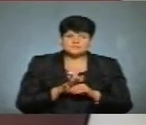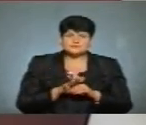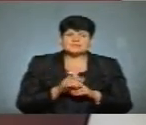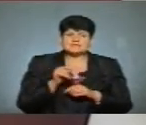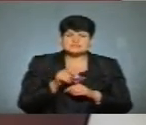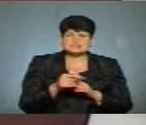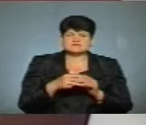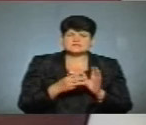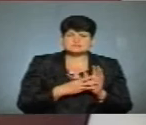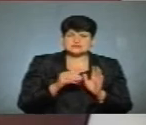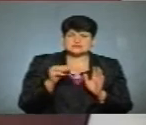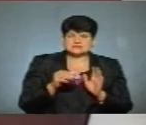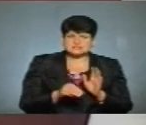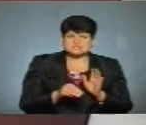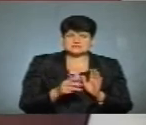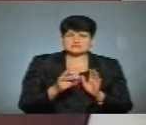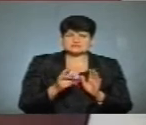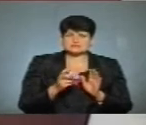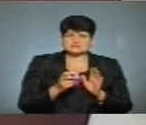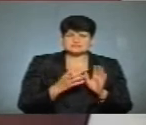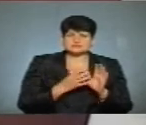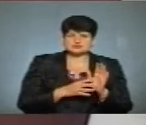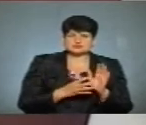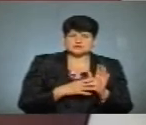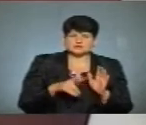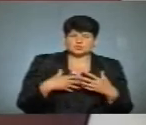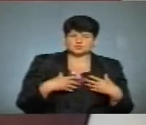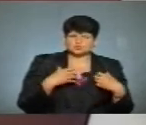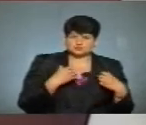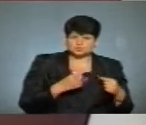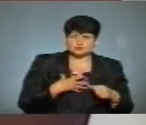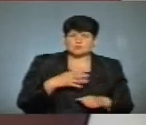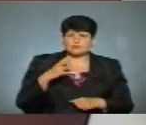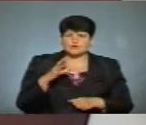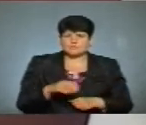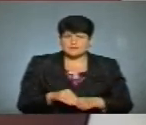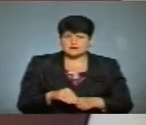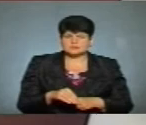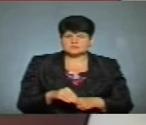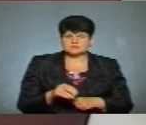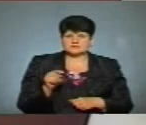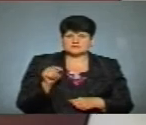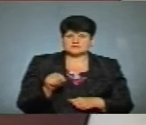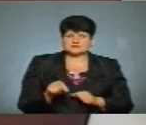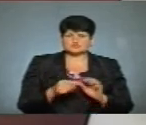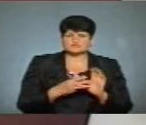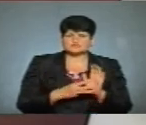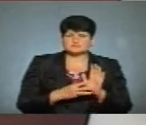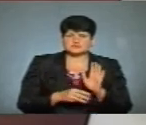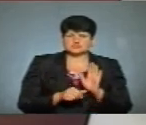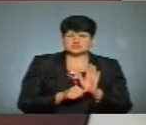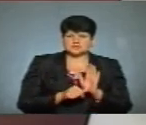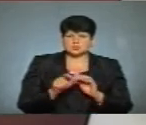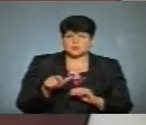них 18 299 пацієнтів вже одужали, померли через ускладнення 1086 людей.